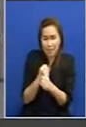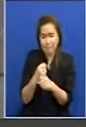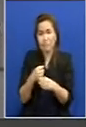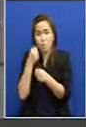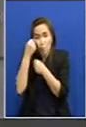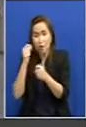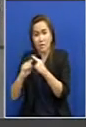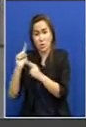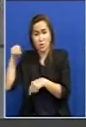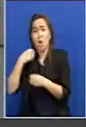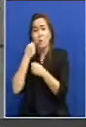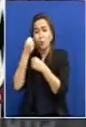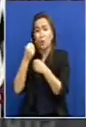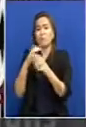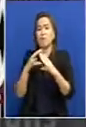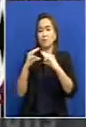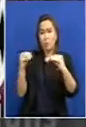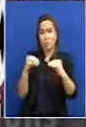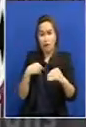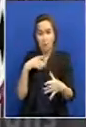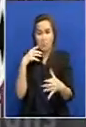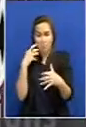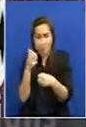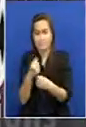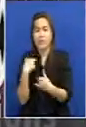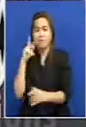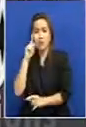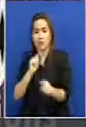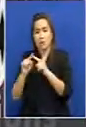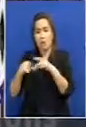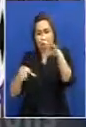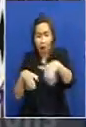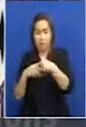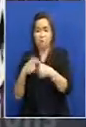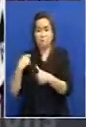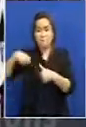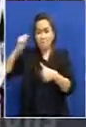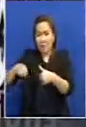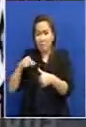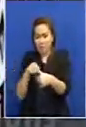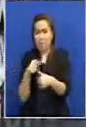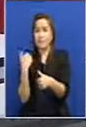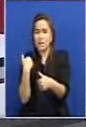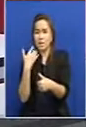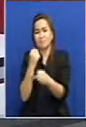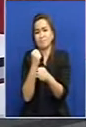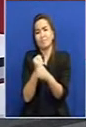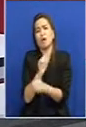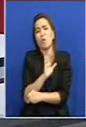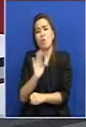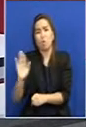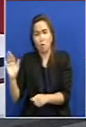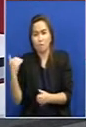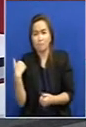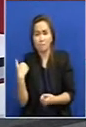งหญิงสาวที่ประท้วงโดยสันติรวมถึงผู้สื่อข่าวเองก็โดนขึ้นศาลด้วยแม้ว่าจะทำตามหน้าที่ตามปกติก็ตามค่ะ